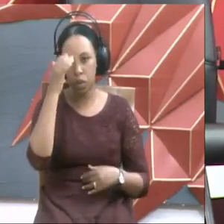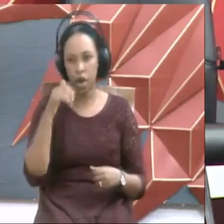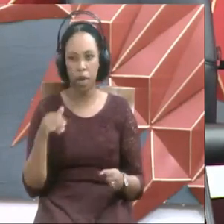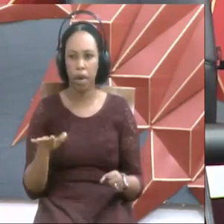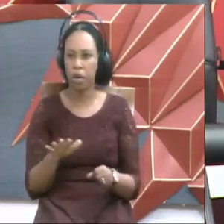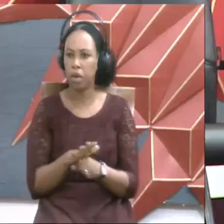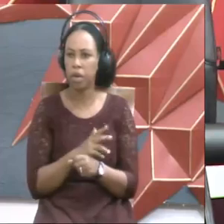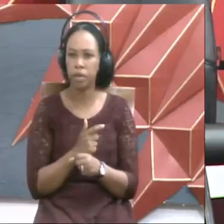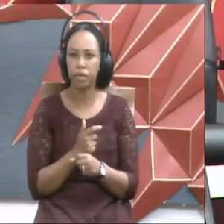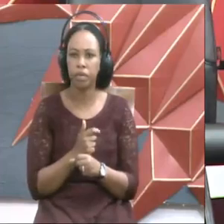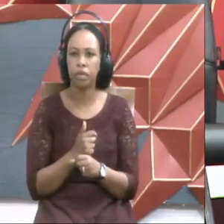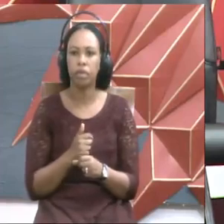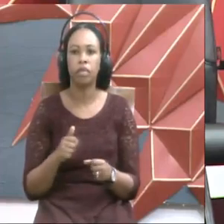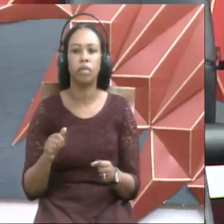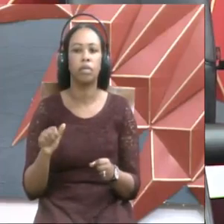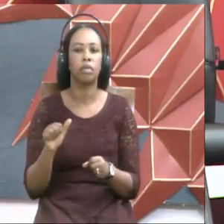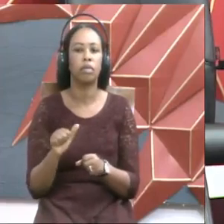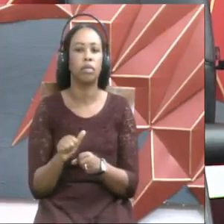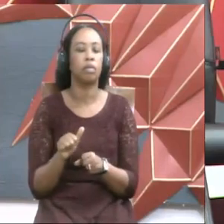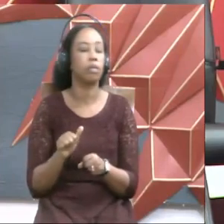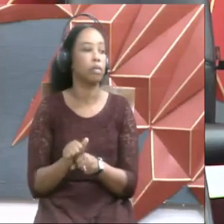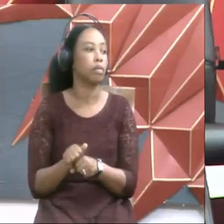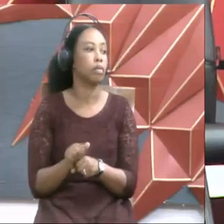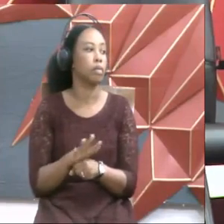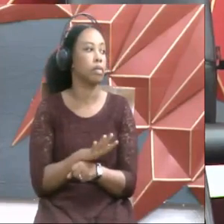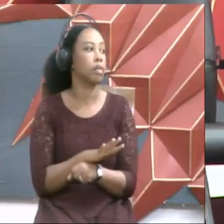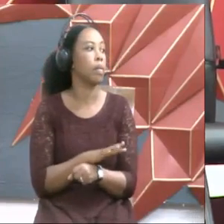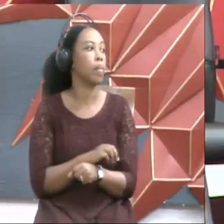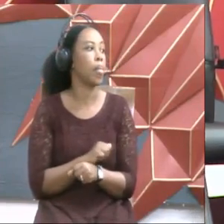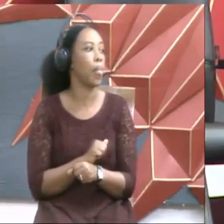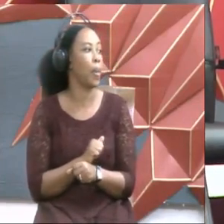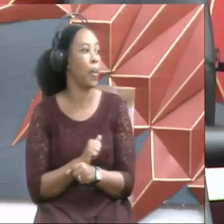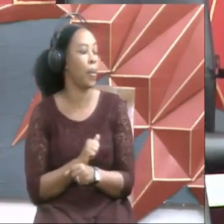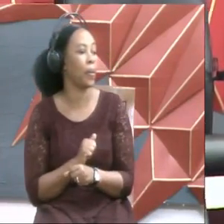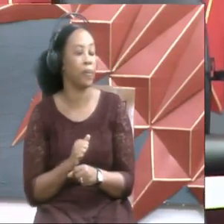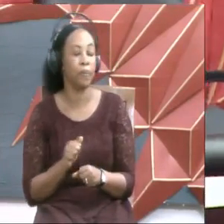La fois passée, pendant la pandémie,